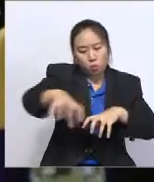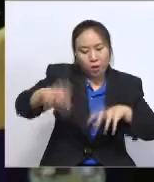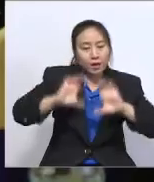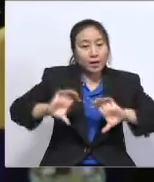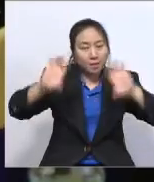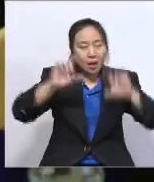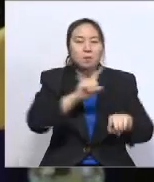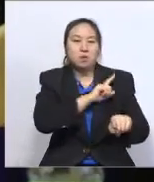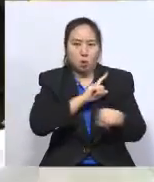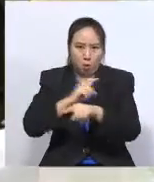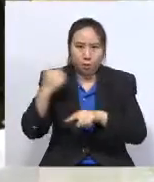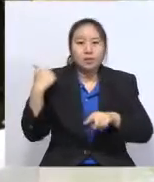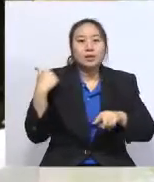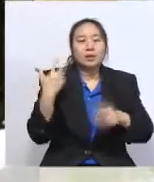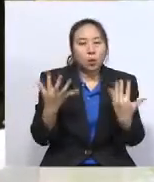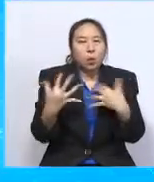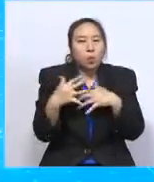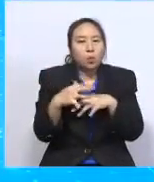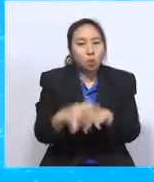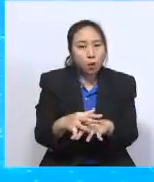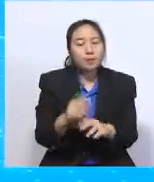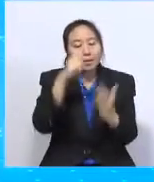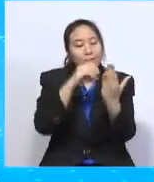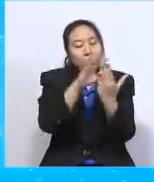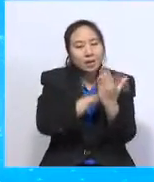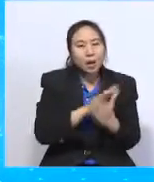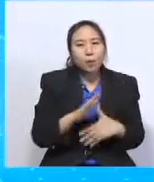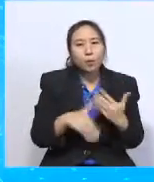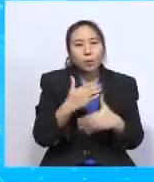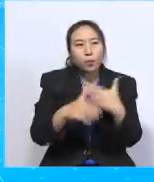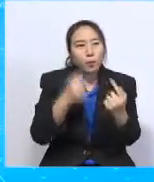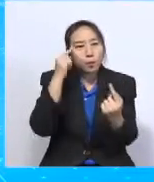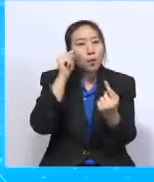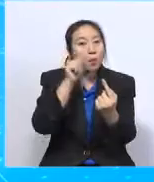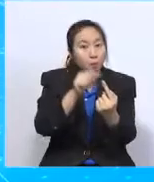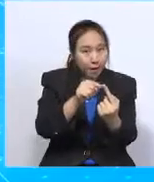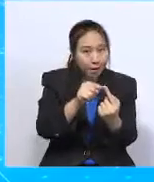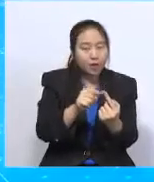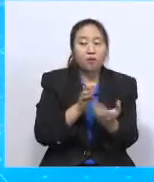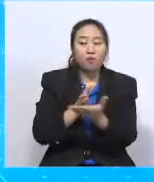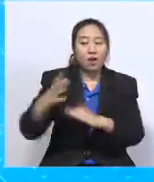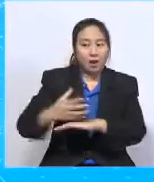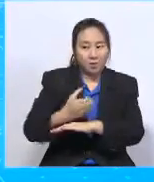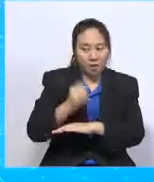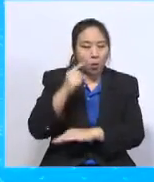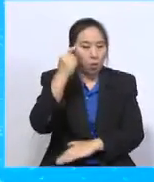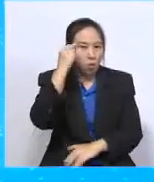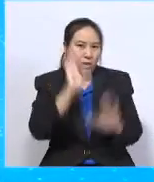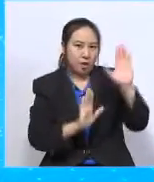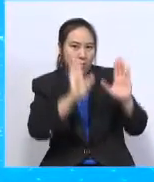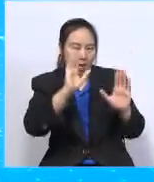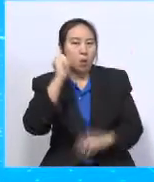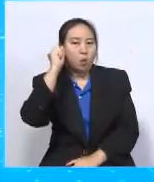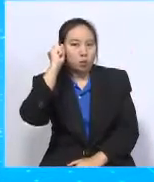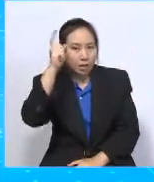ครัฐรับผิดชอบอยู่แล้วก็ต้องร่วมกันนะครับในการขับเคลื่อนประเทศไปสู่เป้าหมายด้านการเมืองต้องมีความเข้าใจที่ถูกต้องเกี่ยวกับประชาธิปไตย